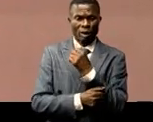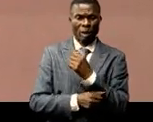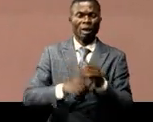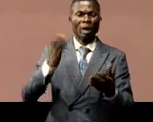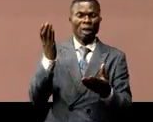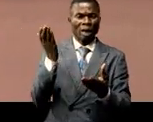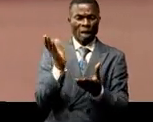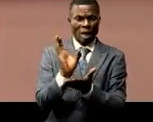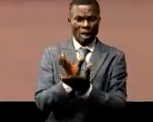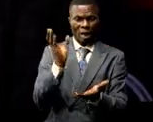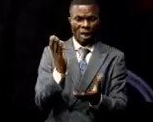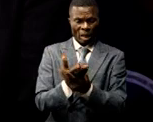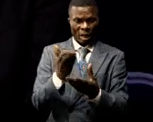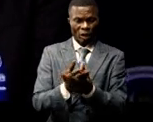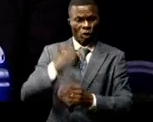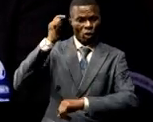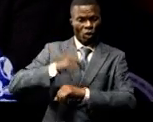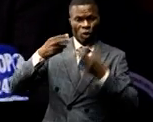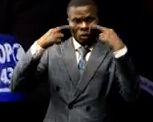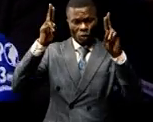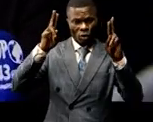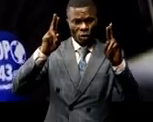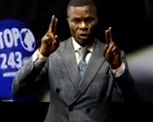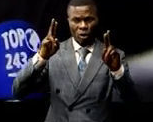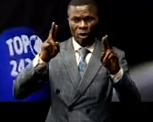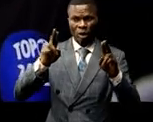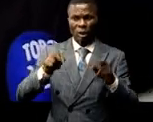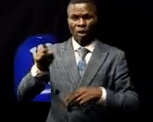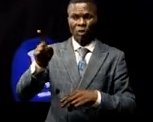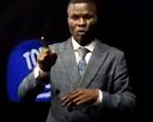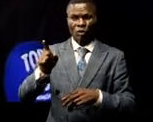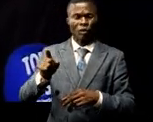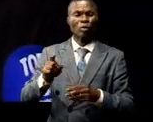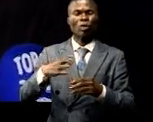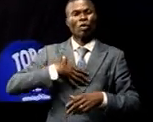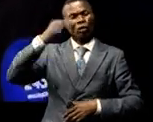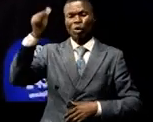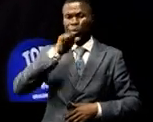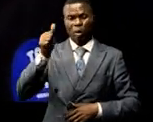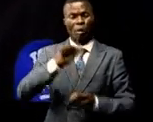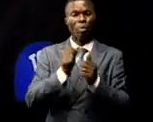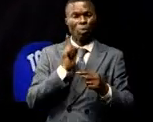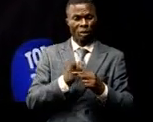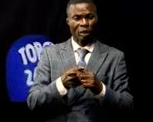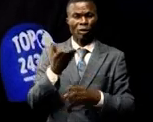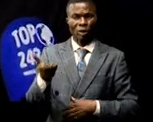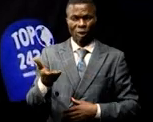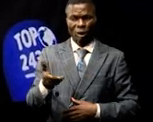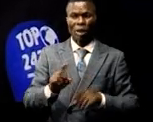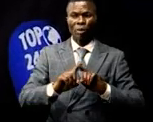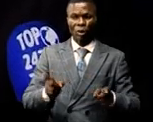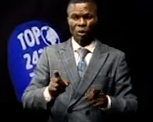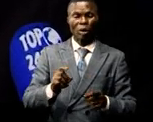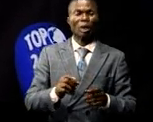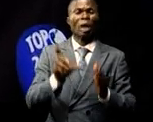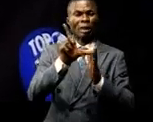exécutoire, avoir un jugement, ne veut pas forcément dire que vous allez rentrer dans vos droits. C'est une difficulté majeure. Et pourtant, il y a des